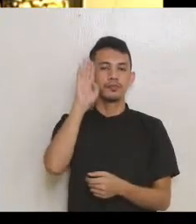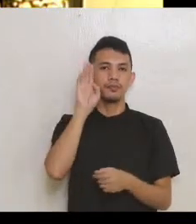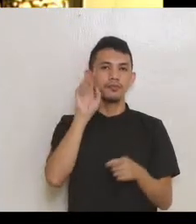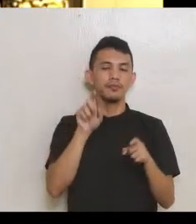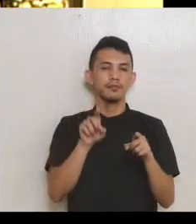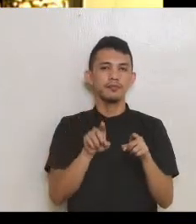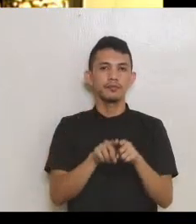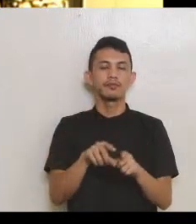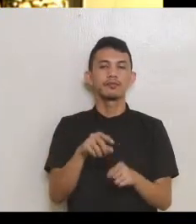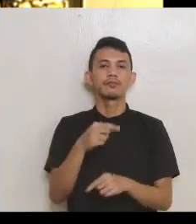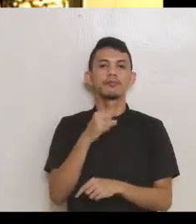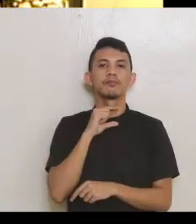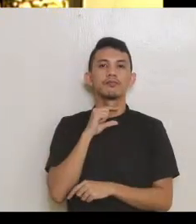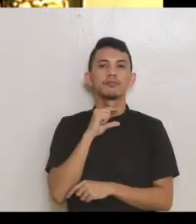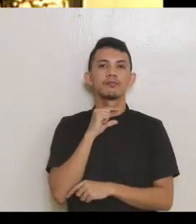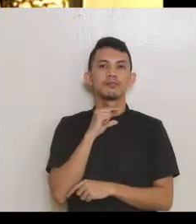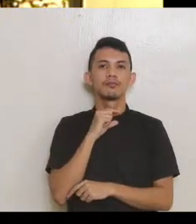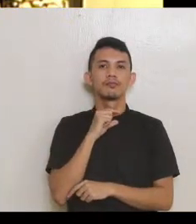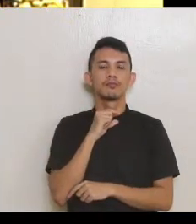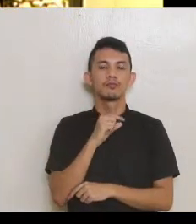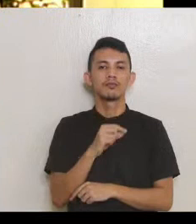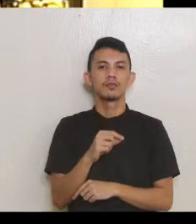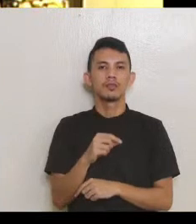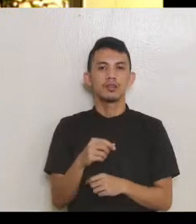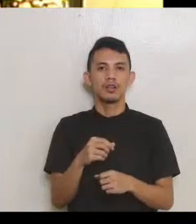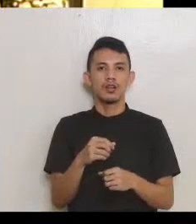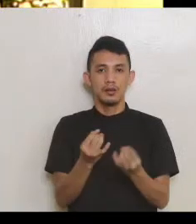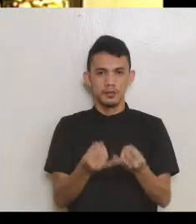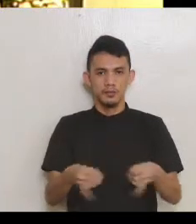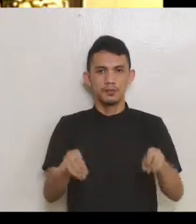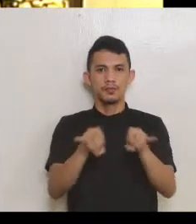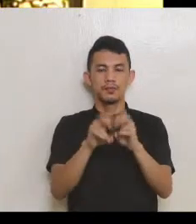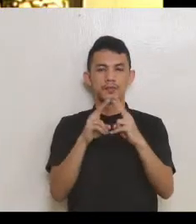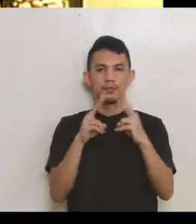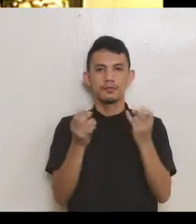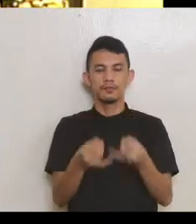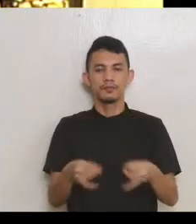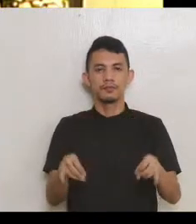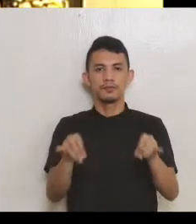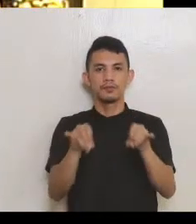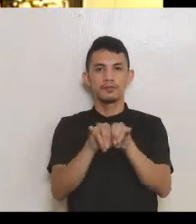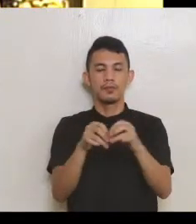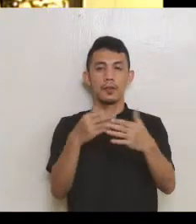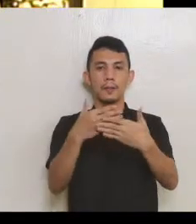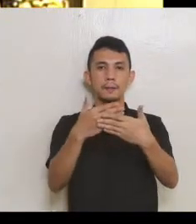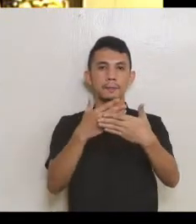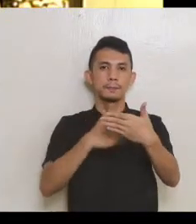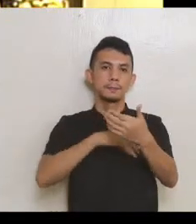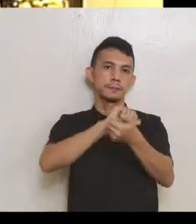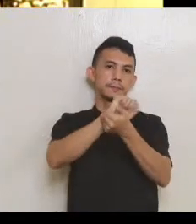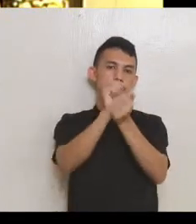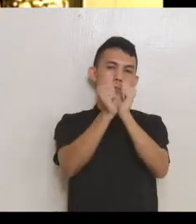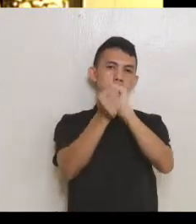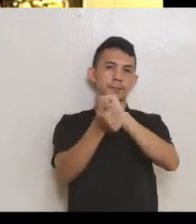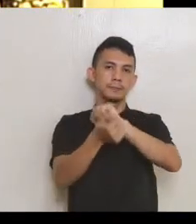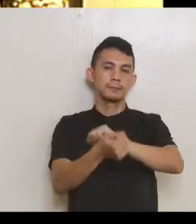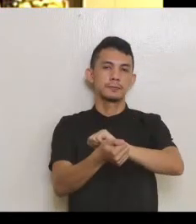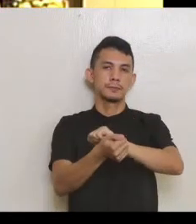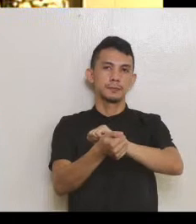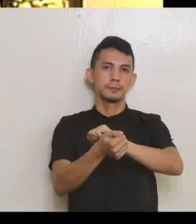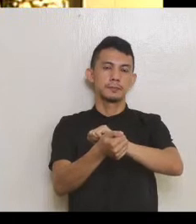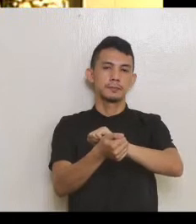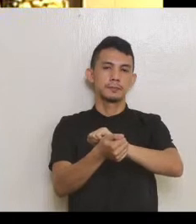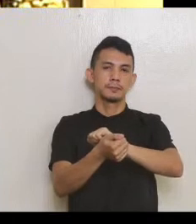mahinungdanon kini kaayo sa dili pa ang ato ang general reshuffling ato